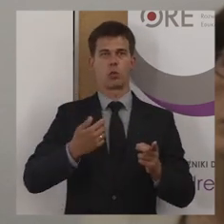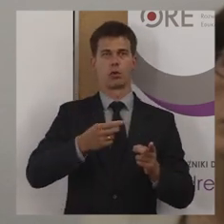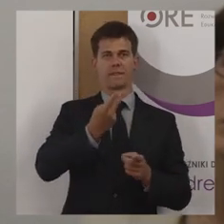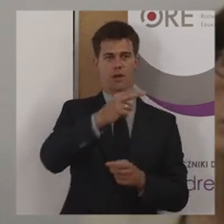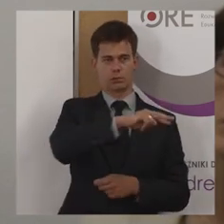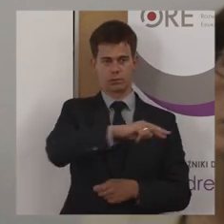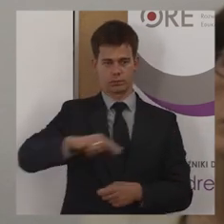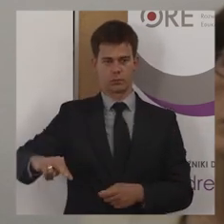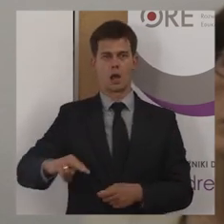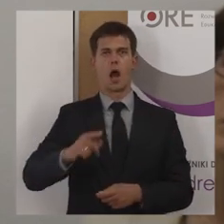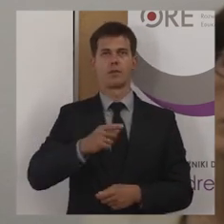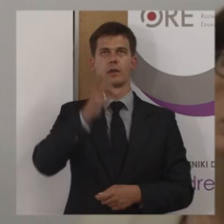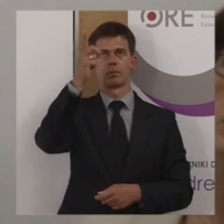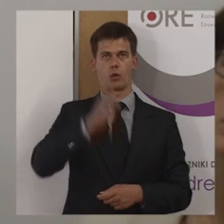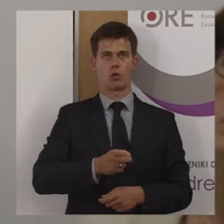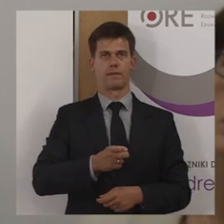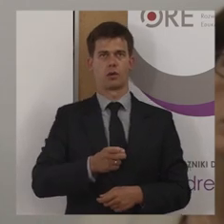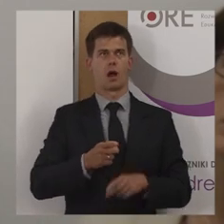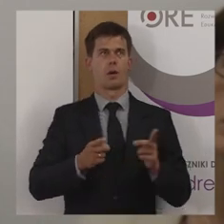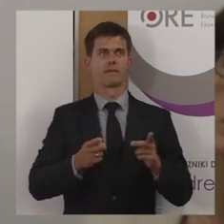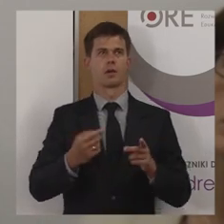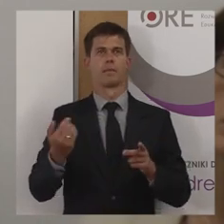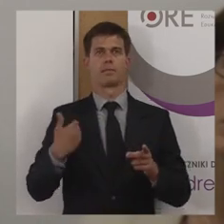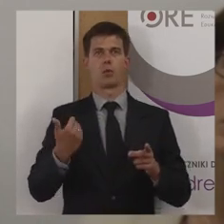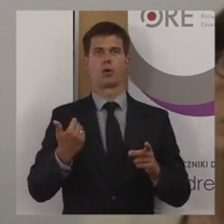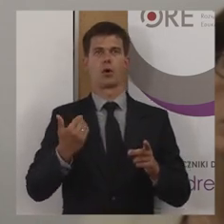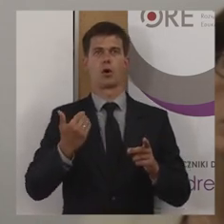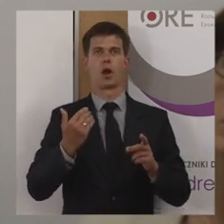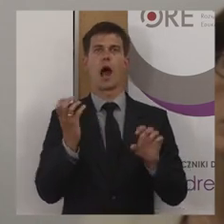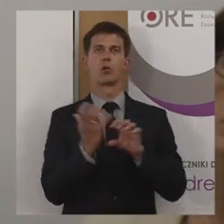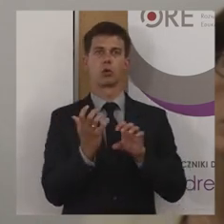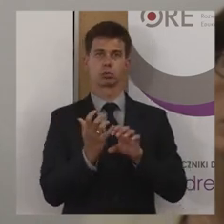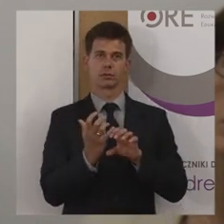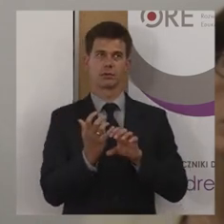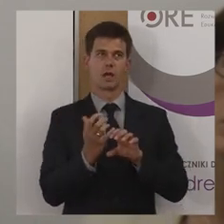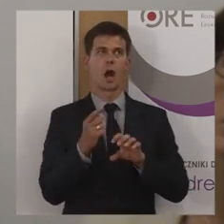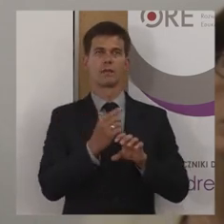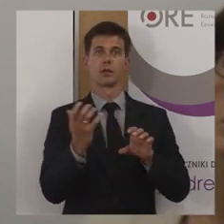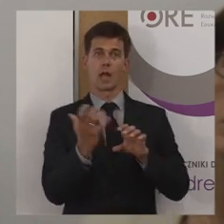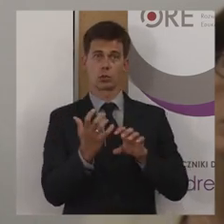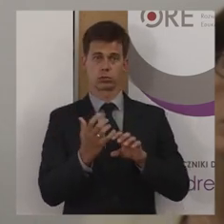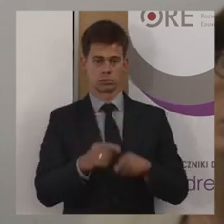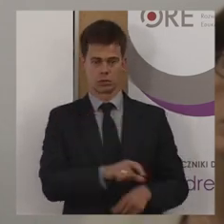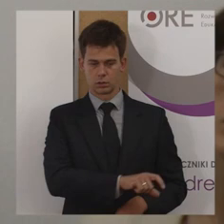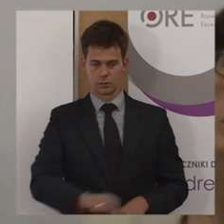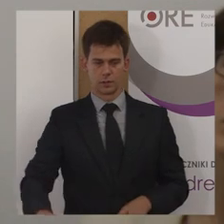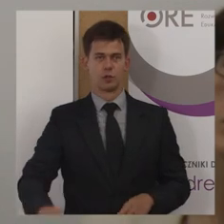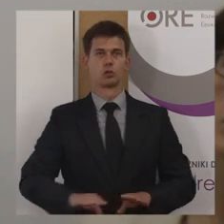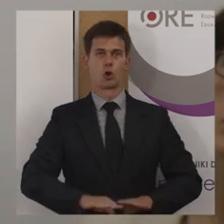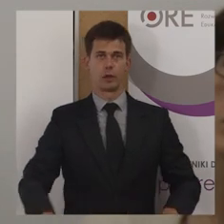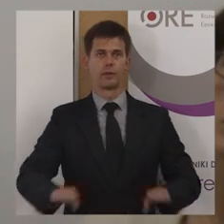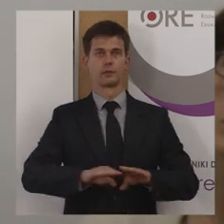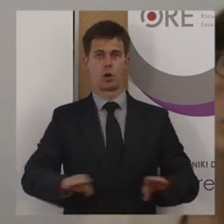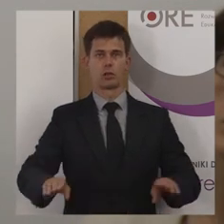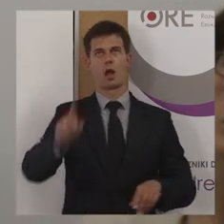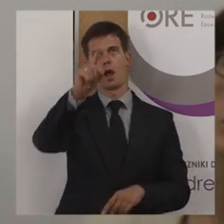I powiedziała, to jest autobus londyński. I to wcale nie był ten double decker piętrus, tylko dolna kreska to jest schodek, pionowa to jest poręcz, który się trzymam, a ta